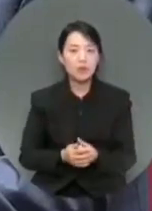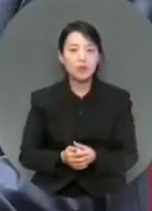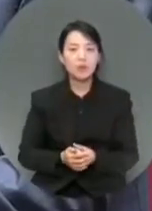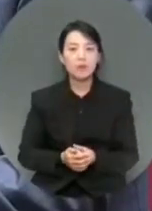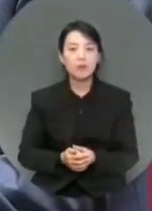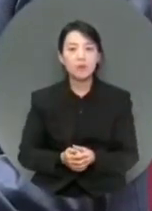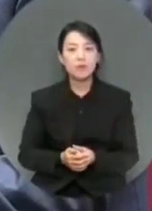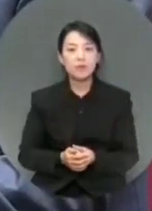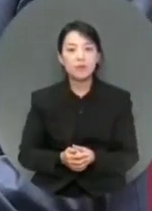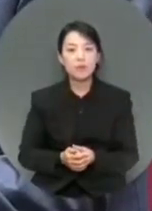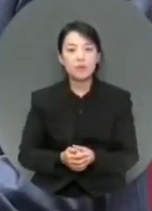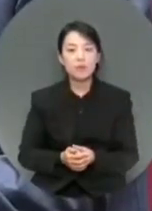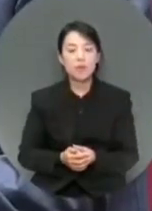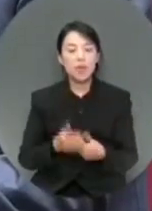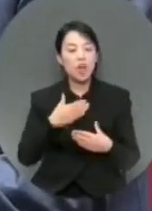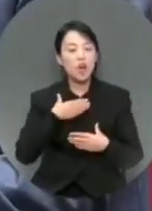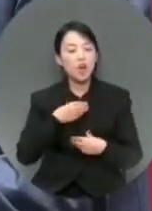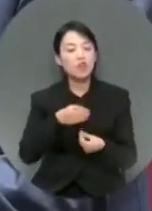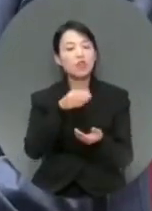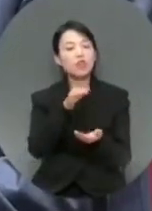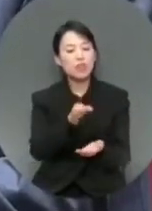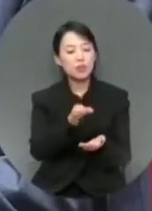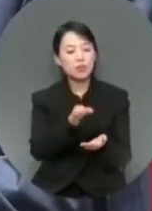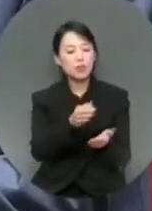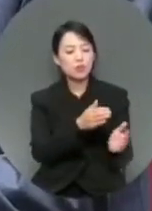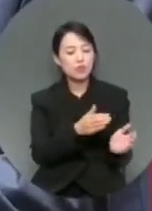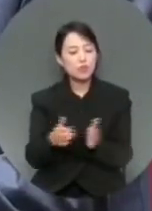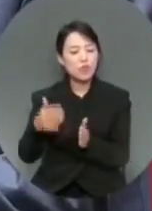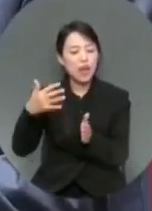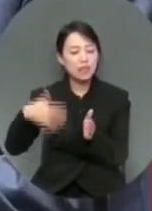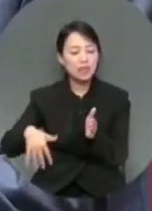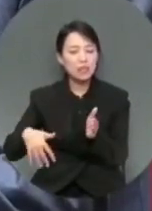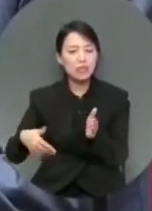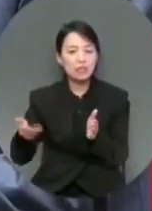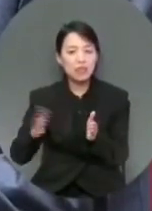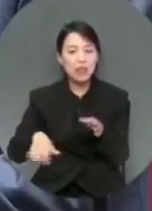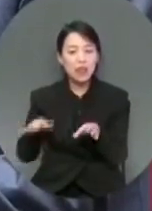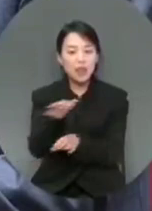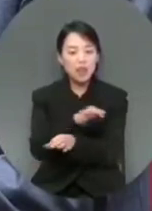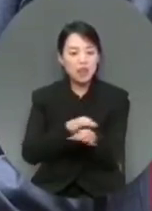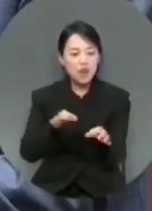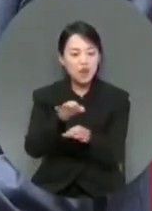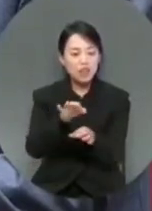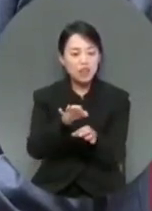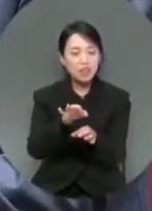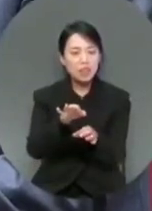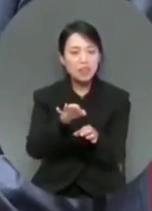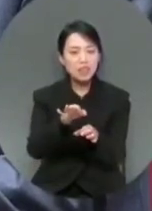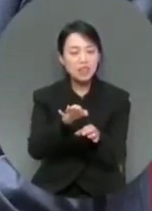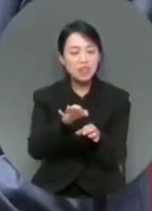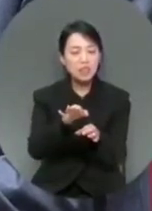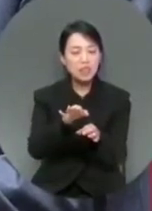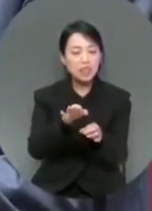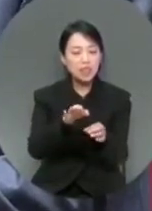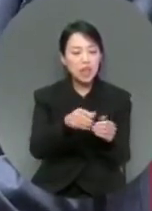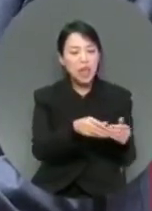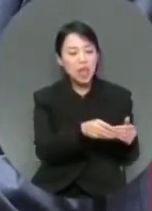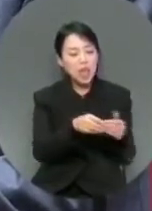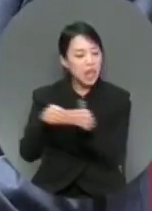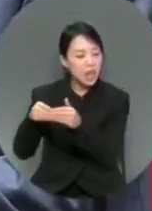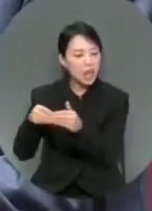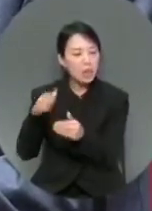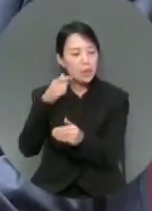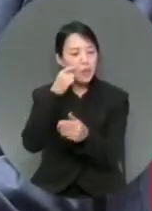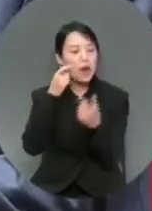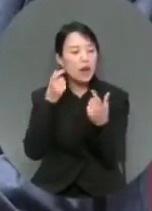결과적으로는 건전재정도 확보하지 못하면서 경기의 진작 효과도 갖지 못하고 있는 거 아니냐 이 말씀을